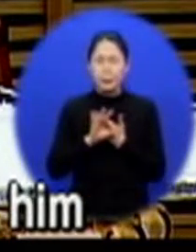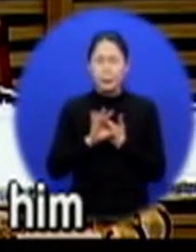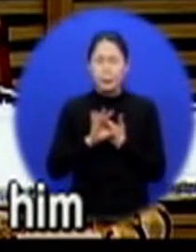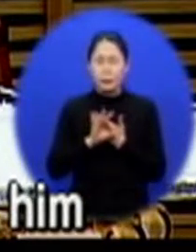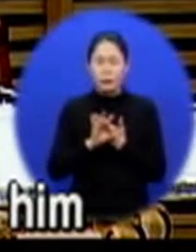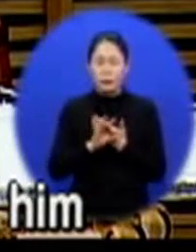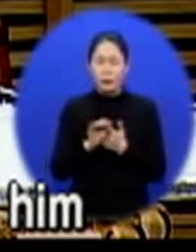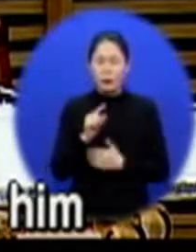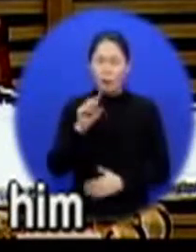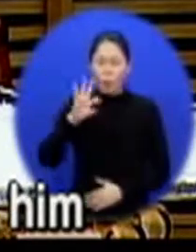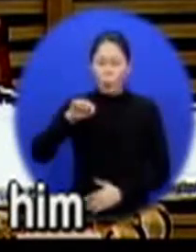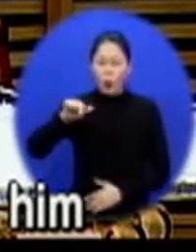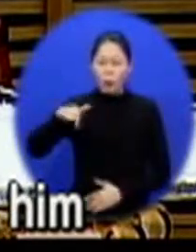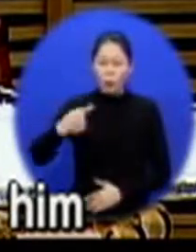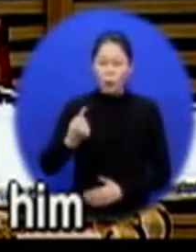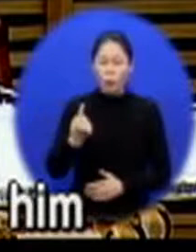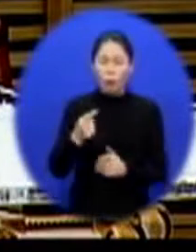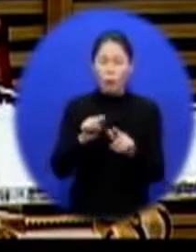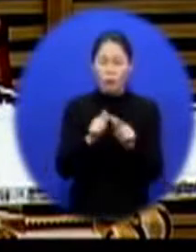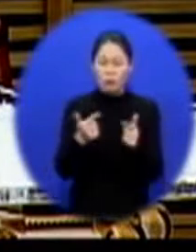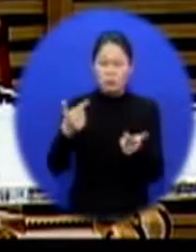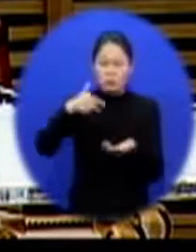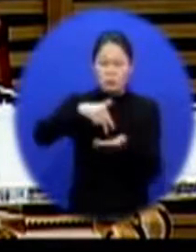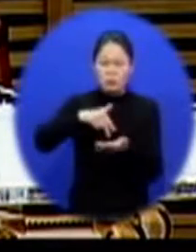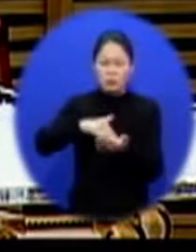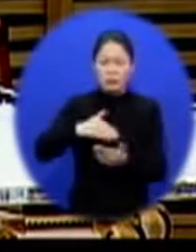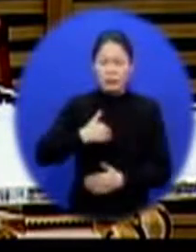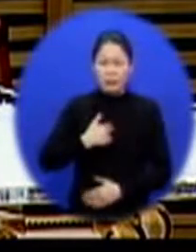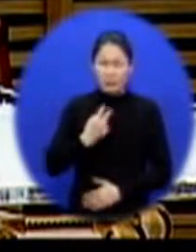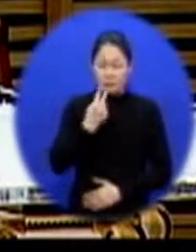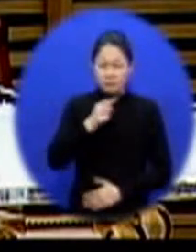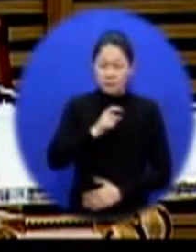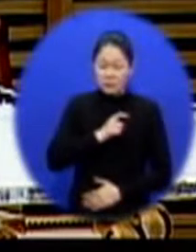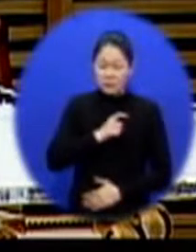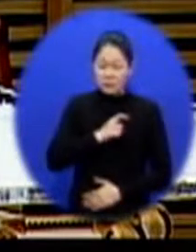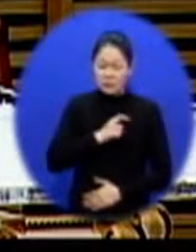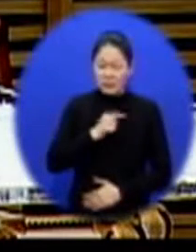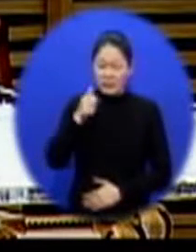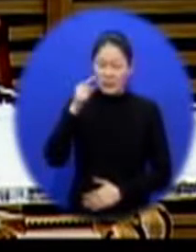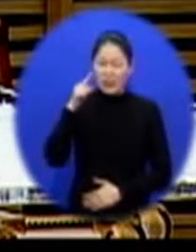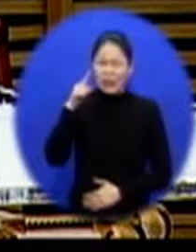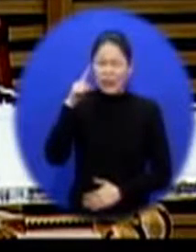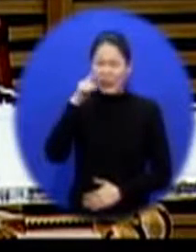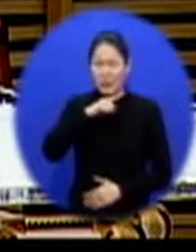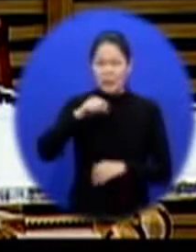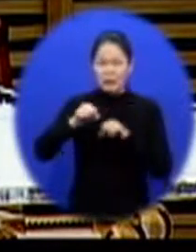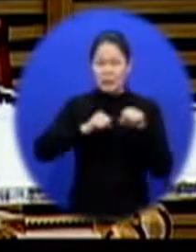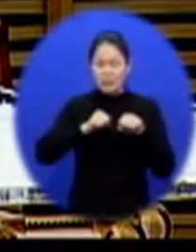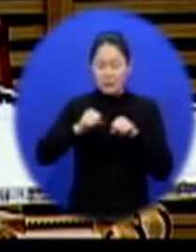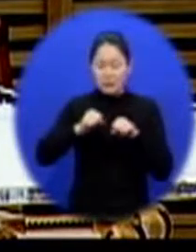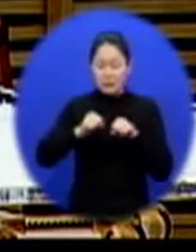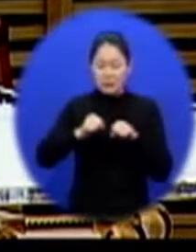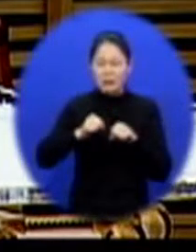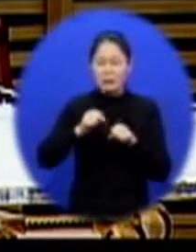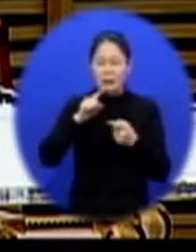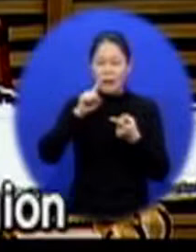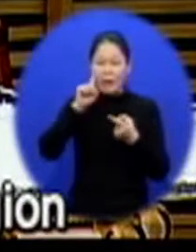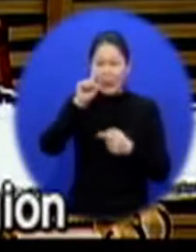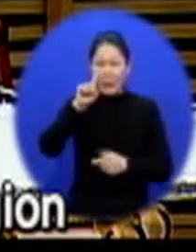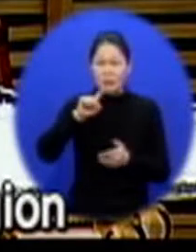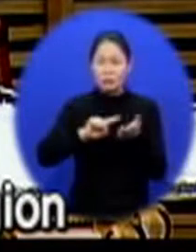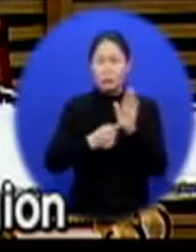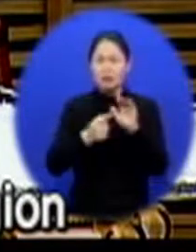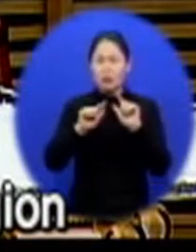웡 그들이 서서 내가 진작 하던 것 같은 악행에 혐의는 하나도 제시하지 아니하고 오직 자기들의